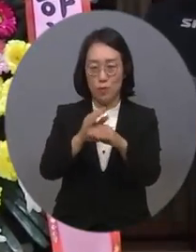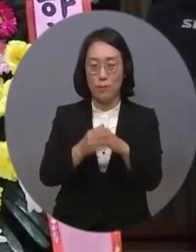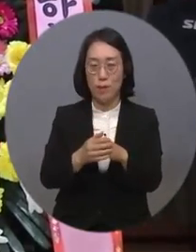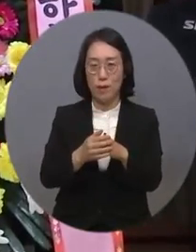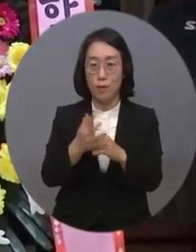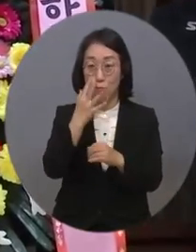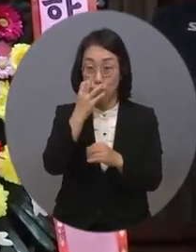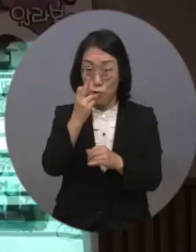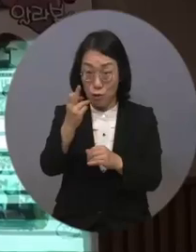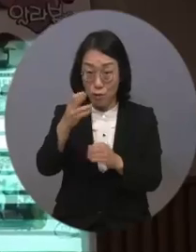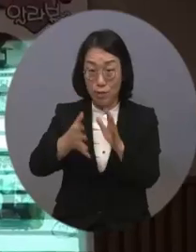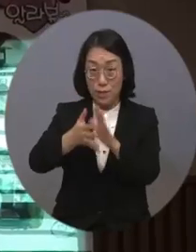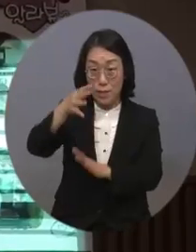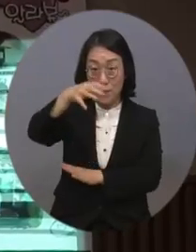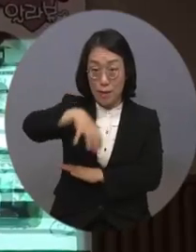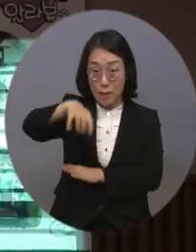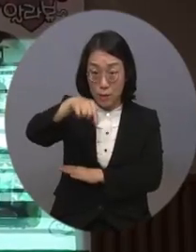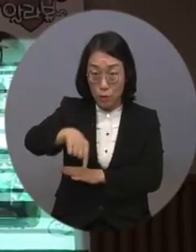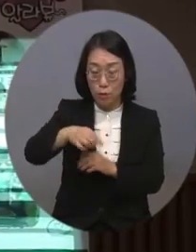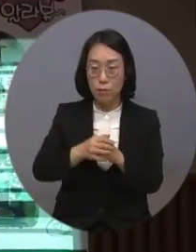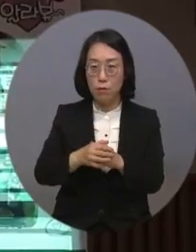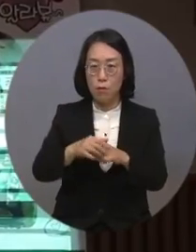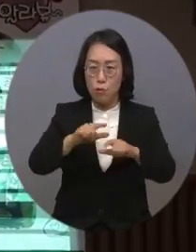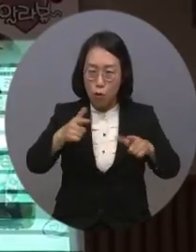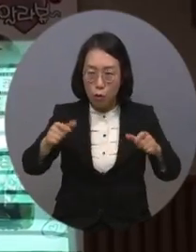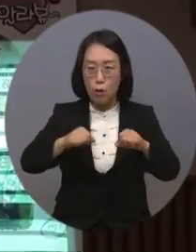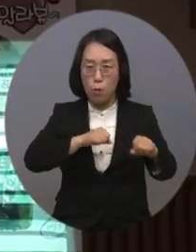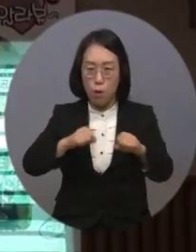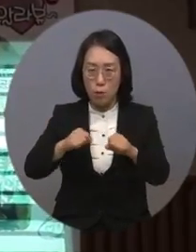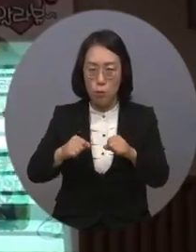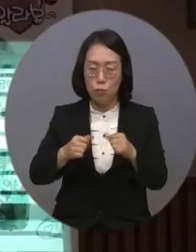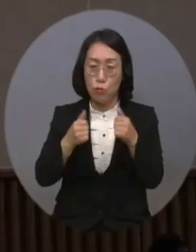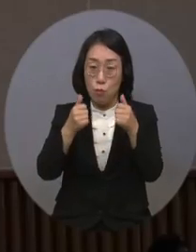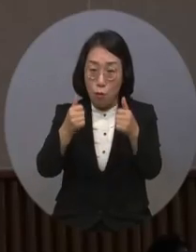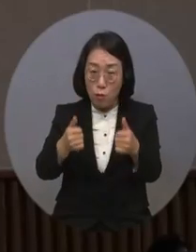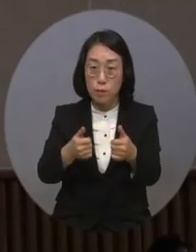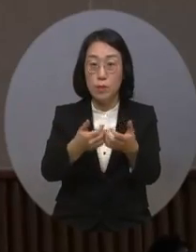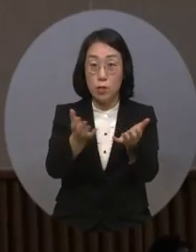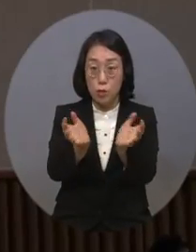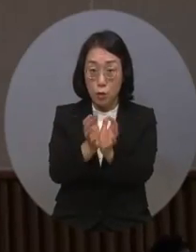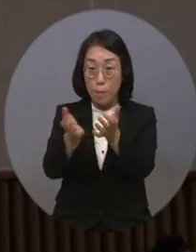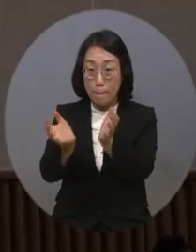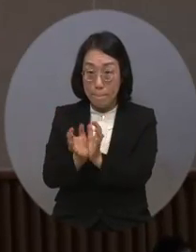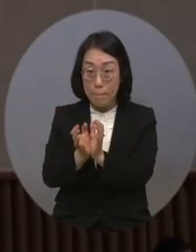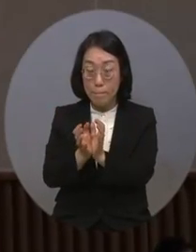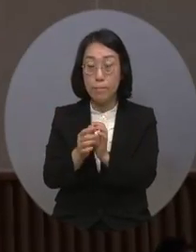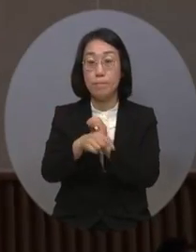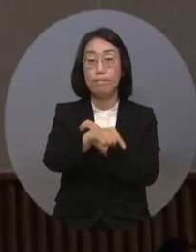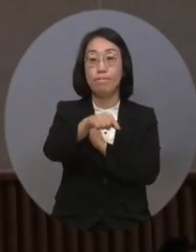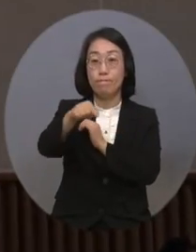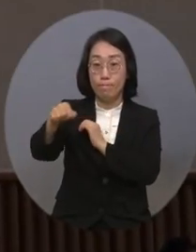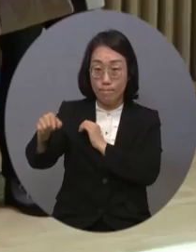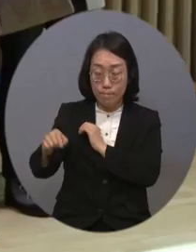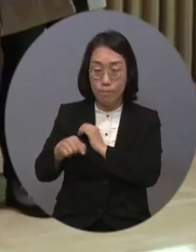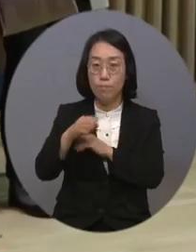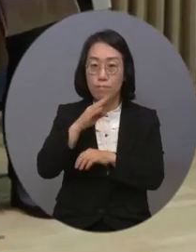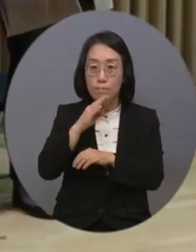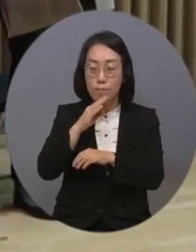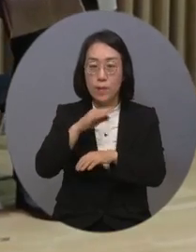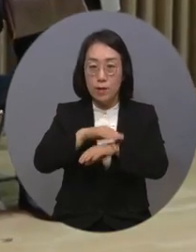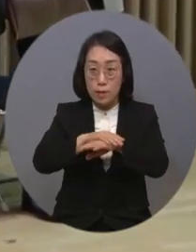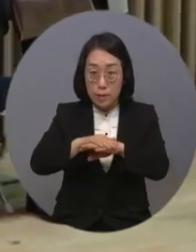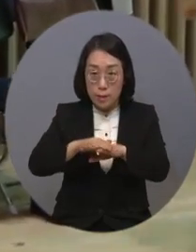순천시는 코로나19 상황에서도 다양한 활동들을 주관하고 있는 순천시 여성단체협의회가